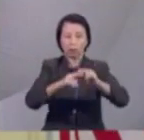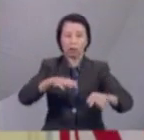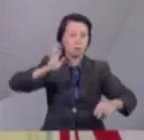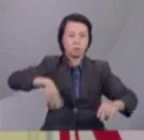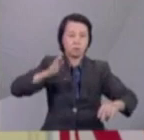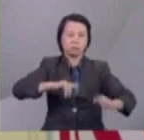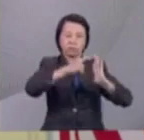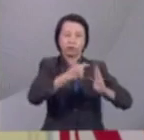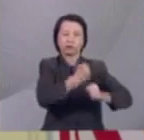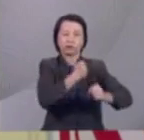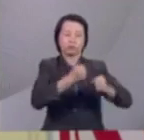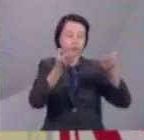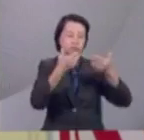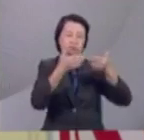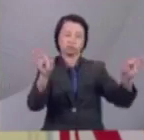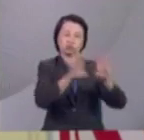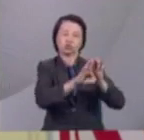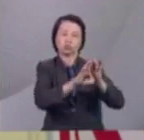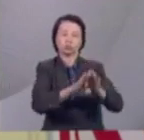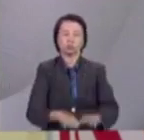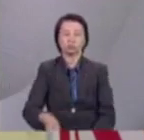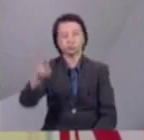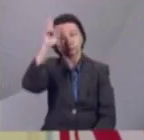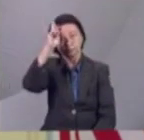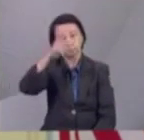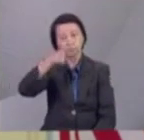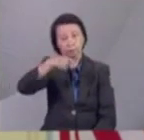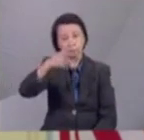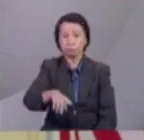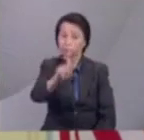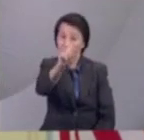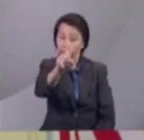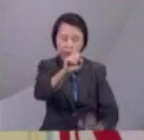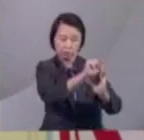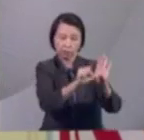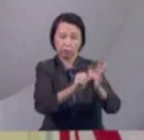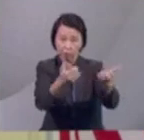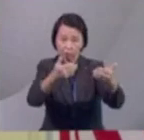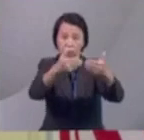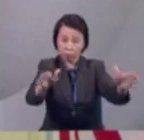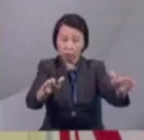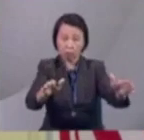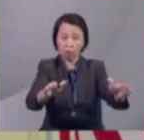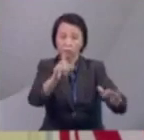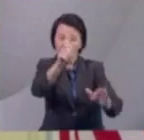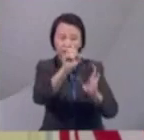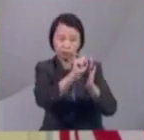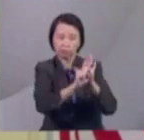beroperasi. Seperti yang saya sebutkan bahawa salah satu syarat untuk beroperasi ialah